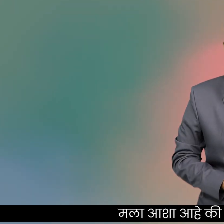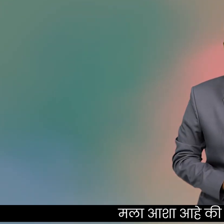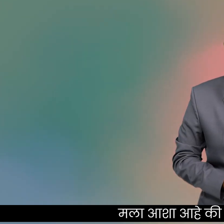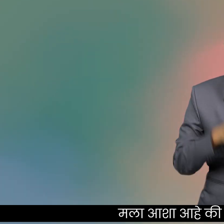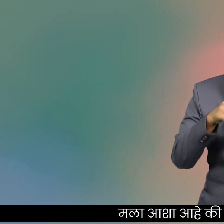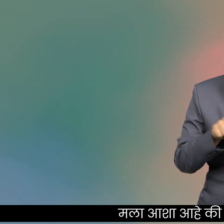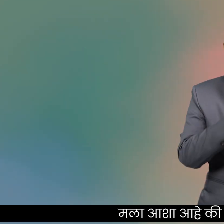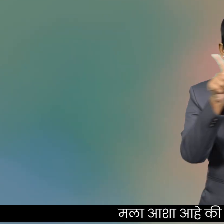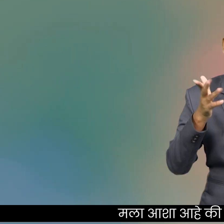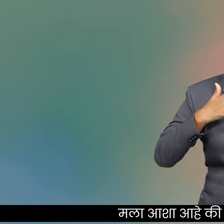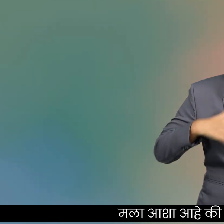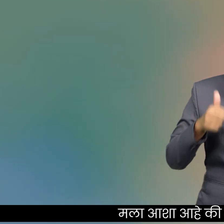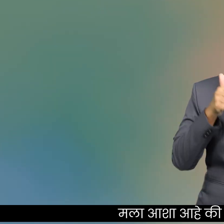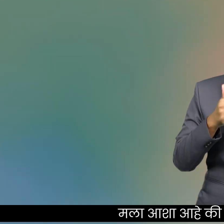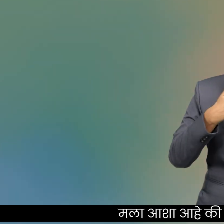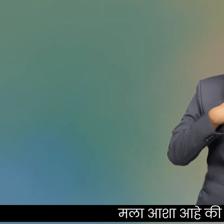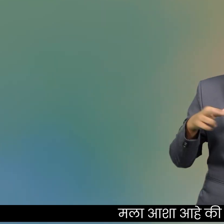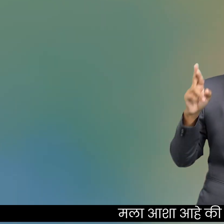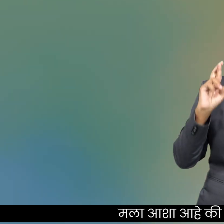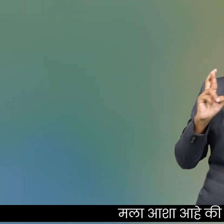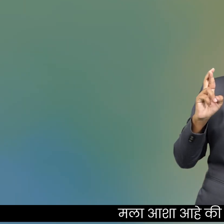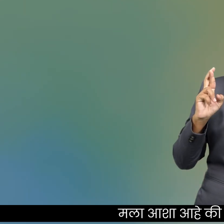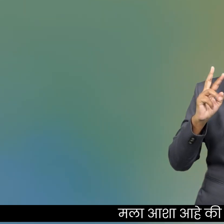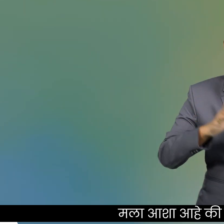मला आशा आहे की तुम्ही सर्व चांगले करत आहात.